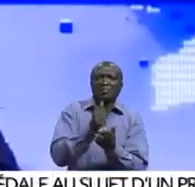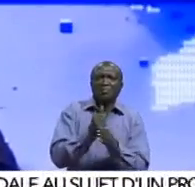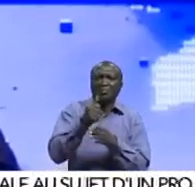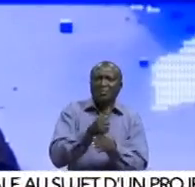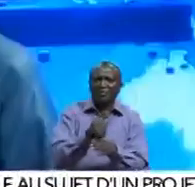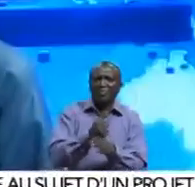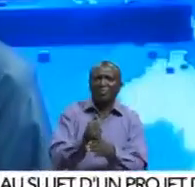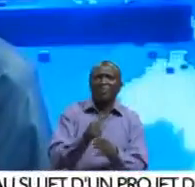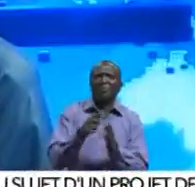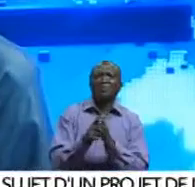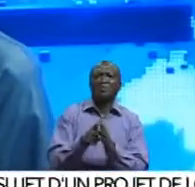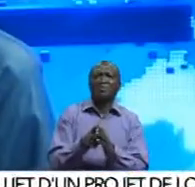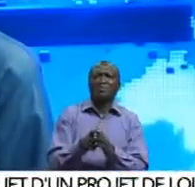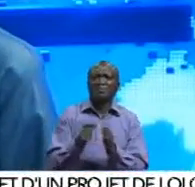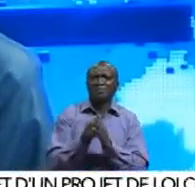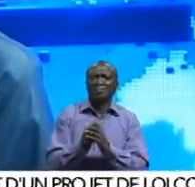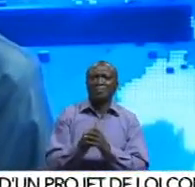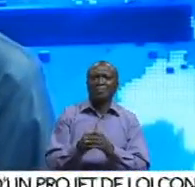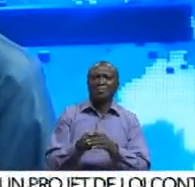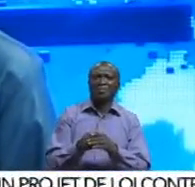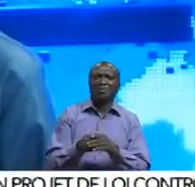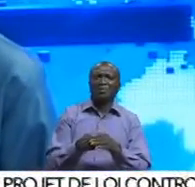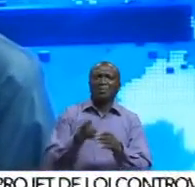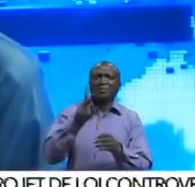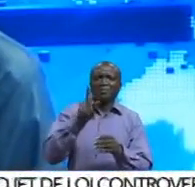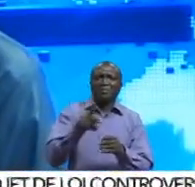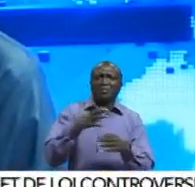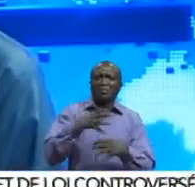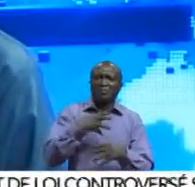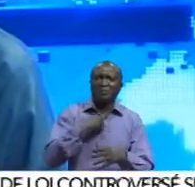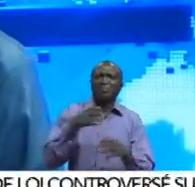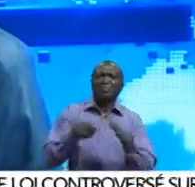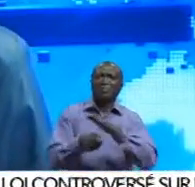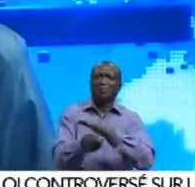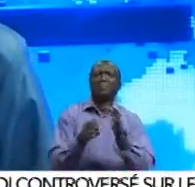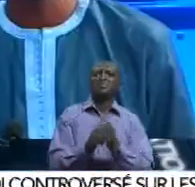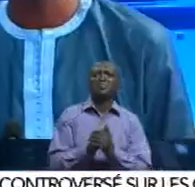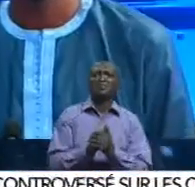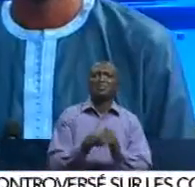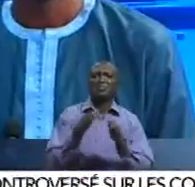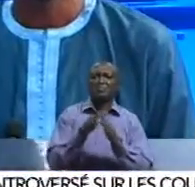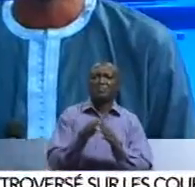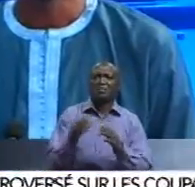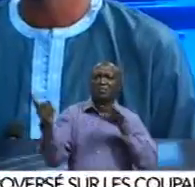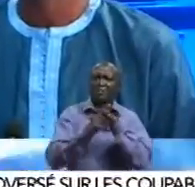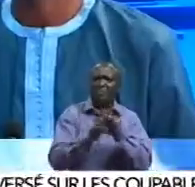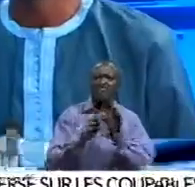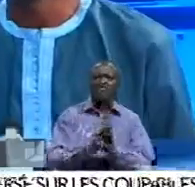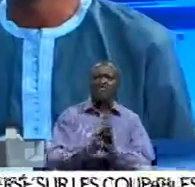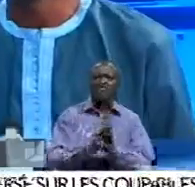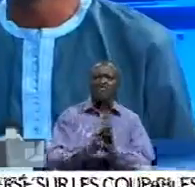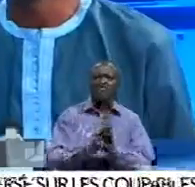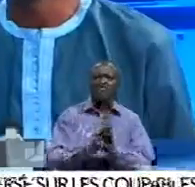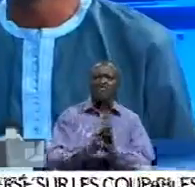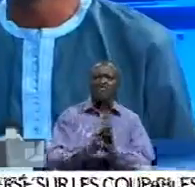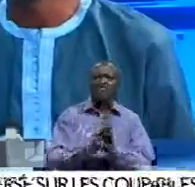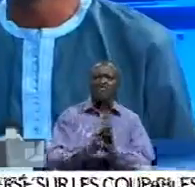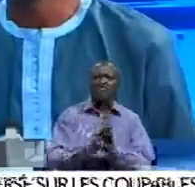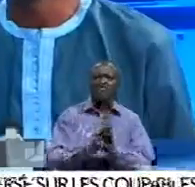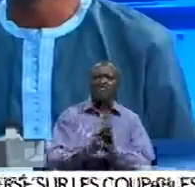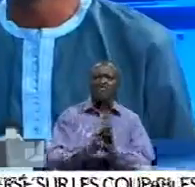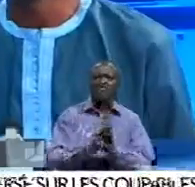mort je pense pas qu'on soit dans des camps opposés on est tous à la recherche de de solutions parce que la menace elle pèe sur tout le monde au